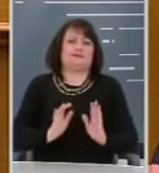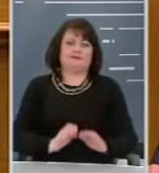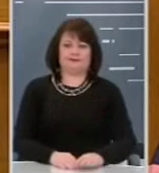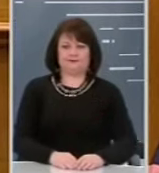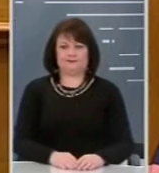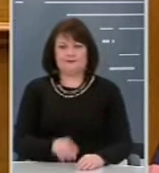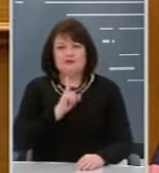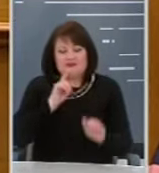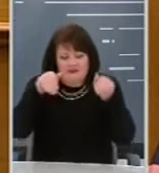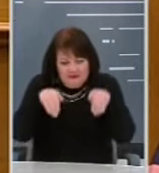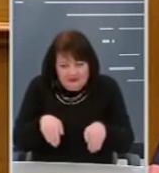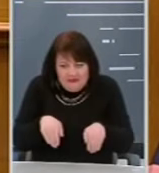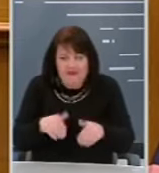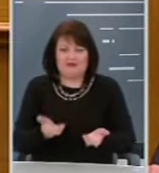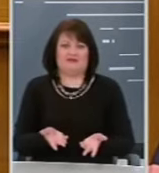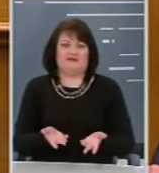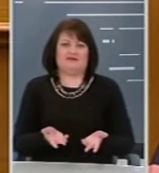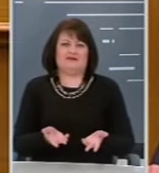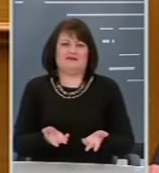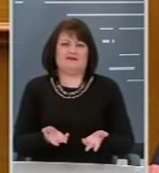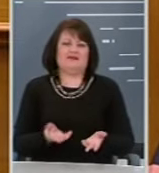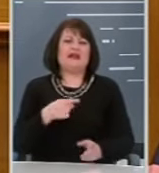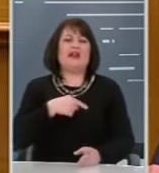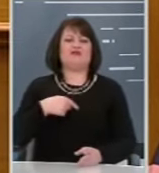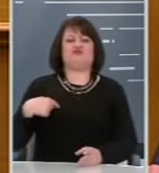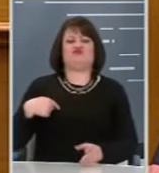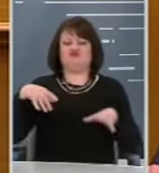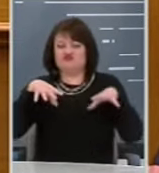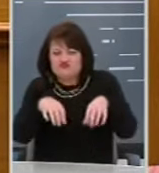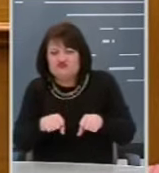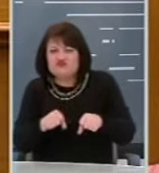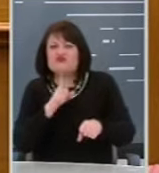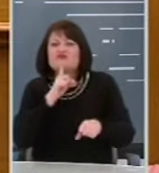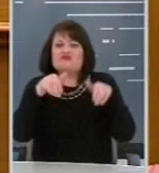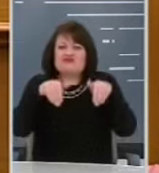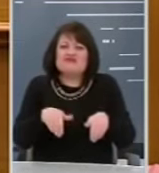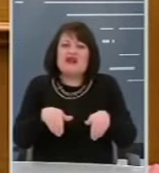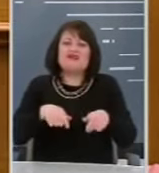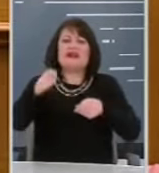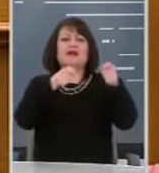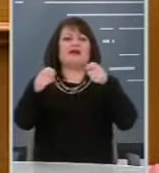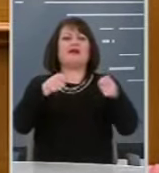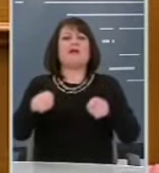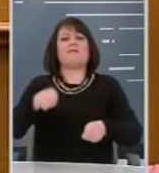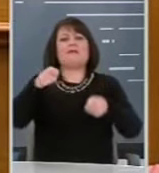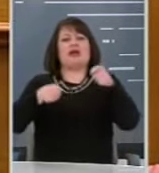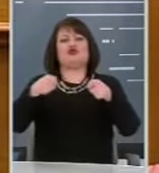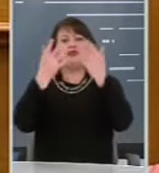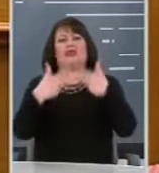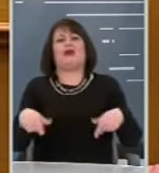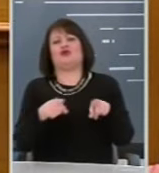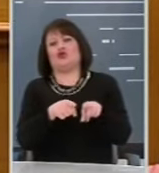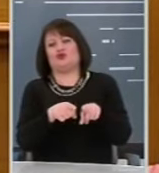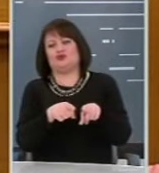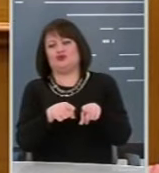γιουσουφάκια καρακόλια και βελιγκεκα περιοριστούν στο ρόλο τους στο θέατρο σκιών σστο οποίο είχαν αναλάβει